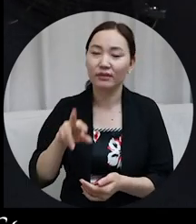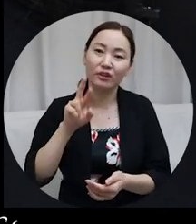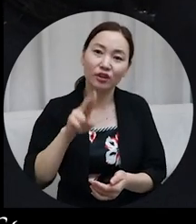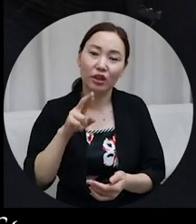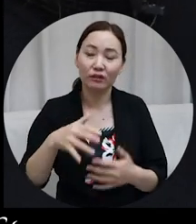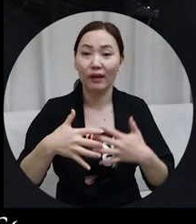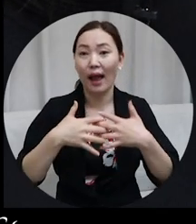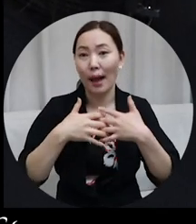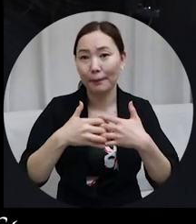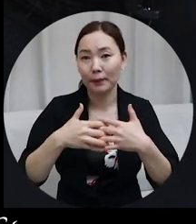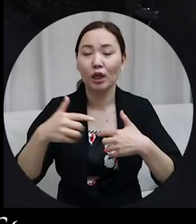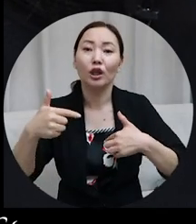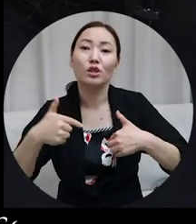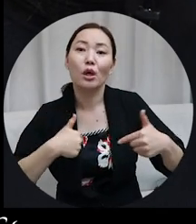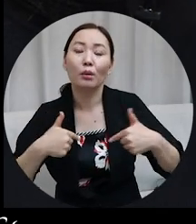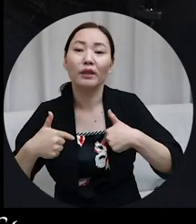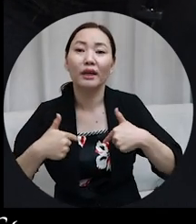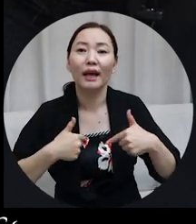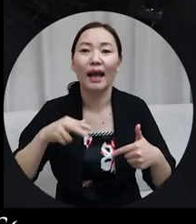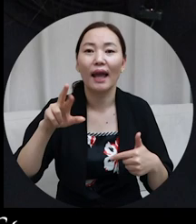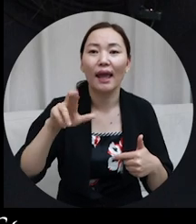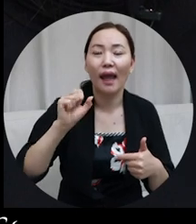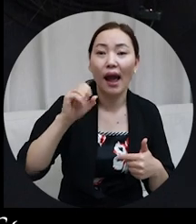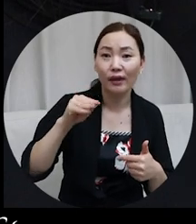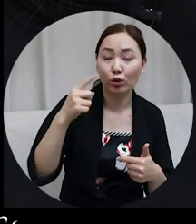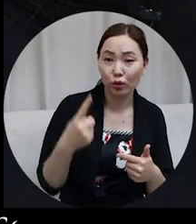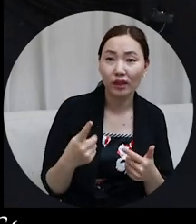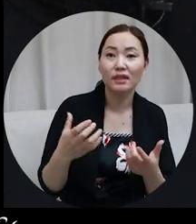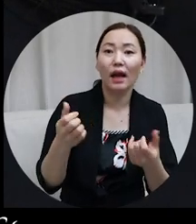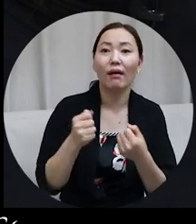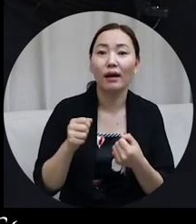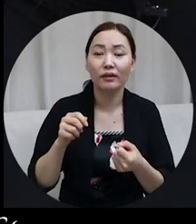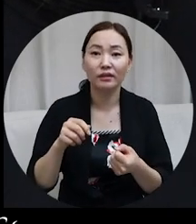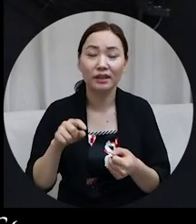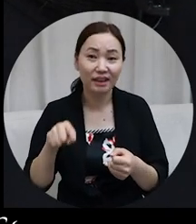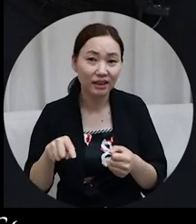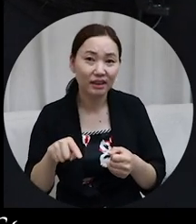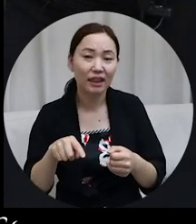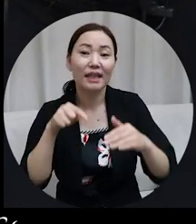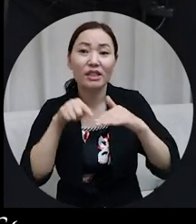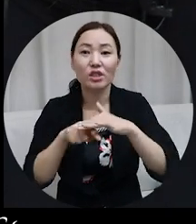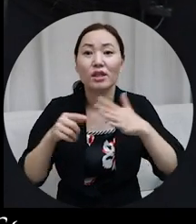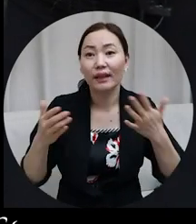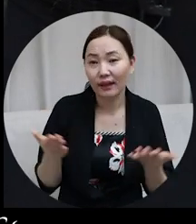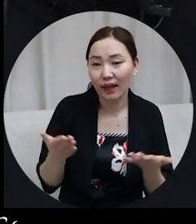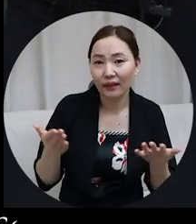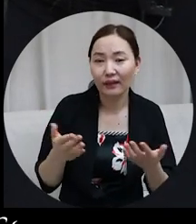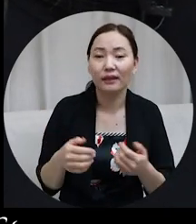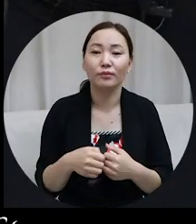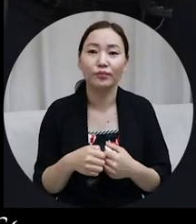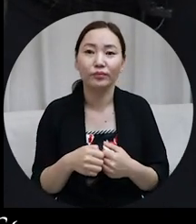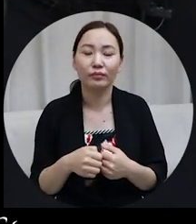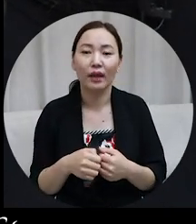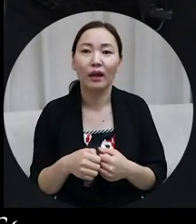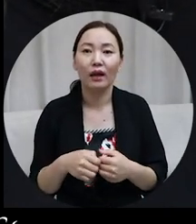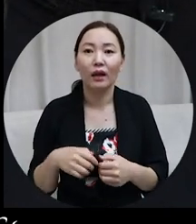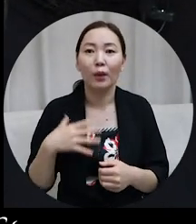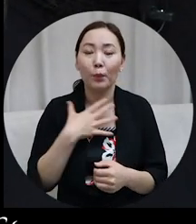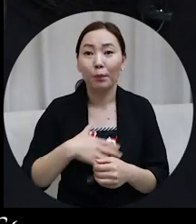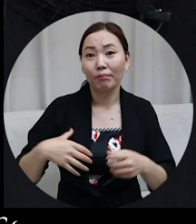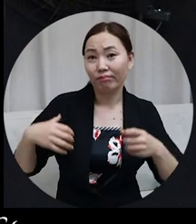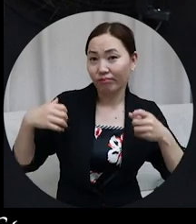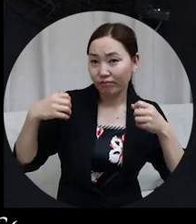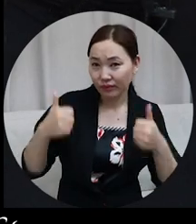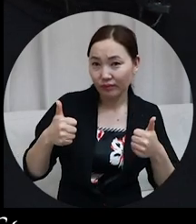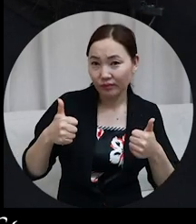тэр хүн зовлонд жаргалтай эсвэл зовлонтой гэдэг нь тодорхойлогддог байхгүй. Цоо эрүүл хэрнээ цоо